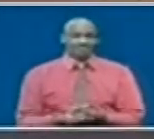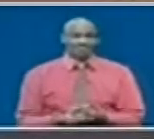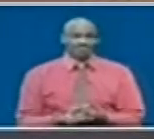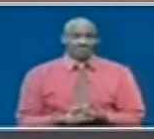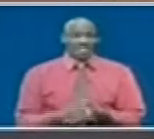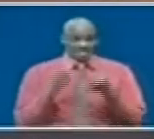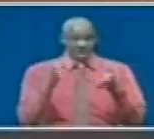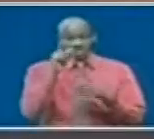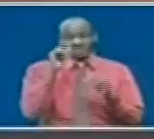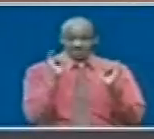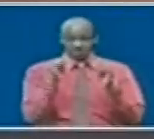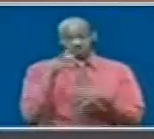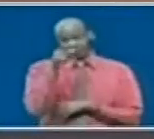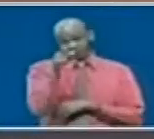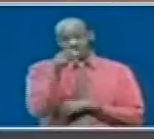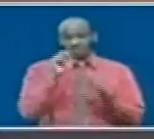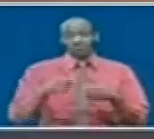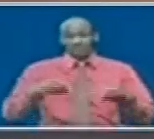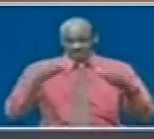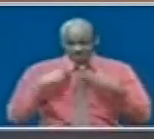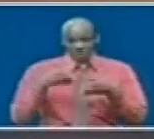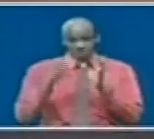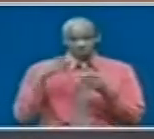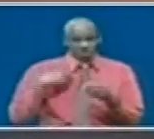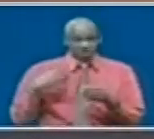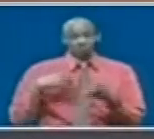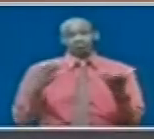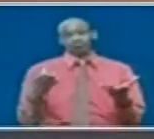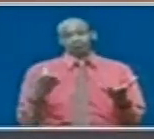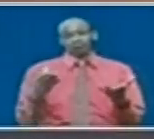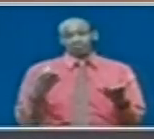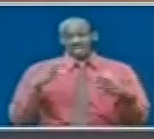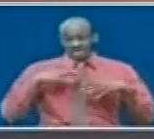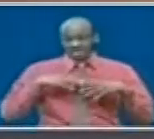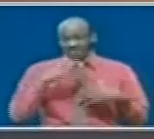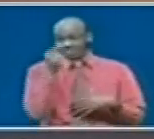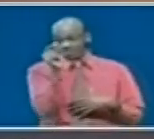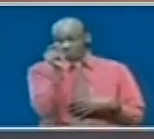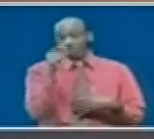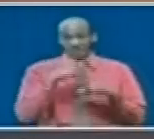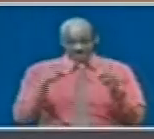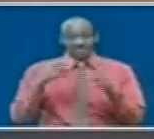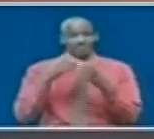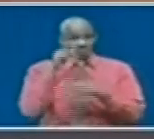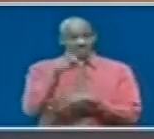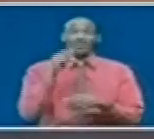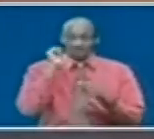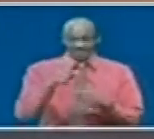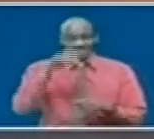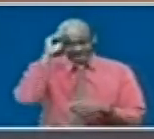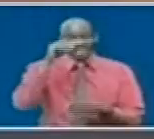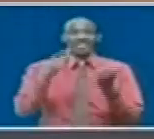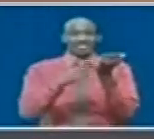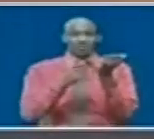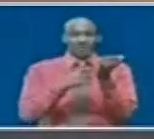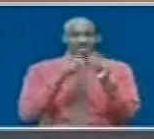Na basi taarifa hiyo ya Franco Tieno inapatia fursa basi ya kuweza kuchukua muda mapumziko, lakini kama ilivyo ada sharti tujifunze mengi kutoka